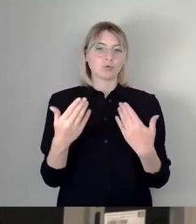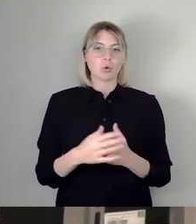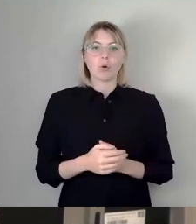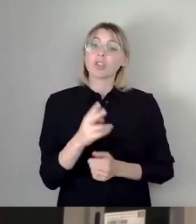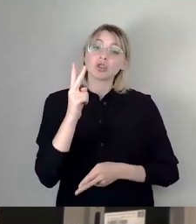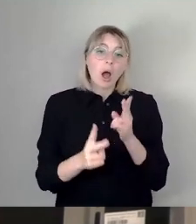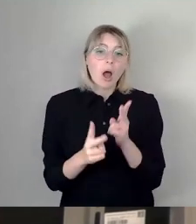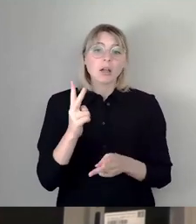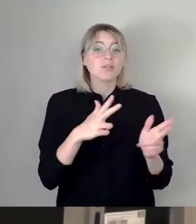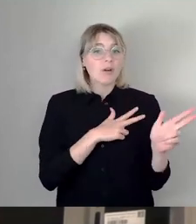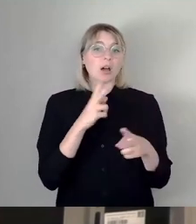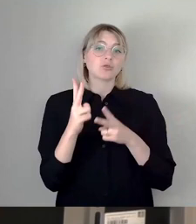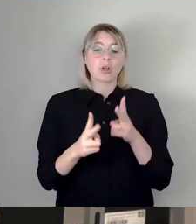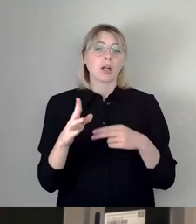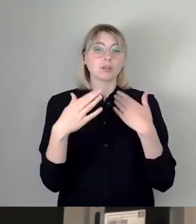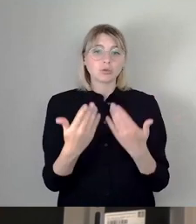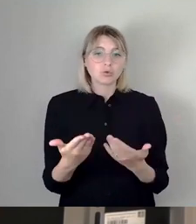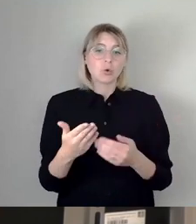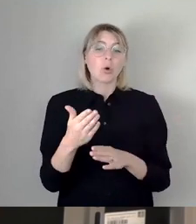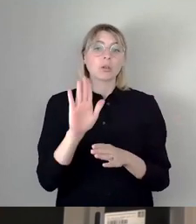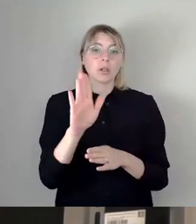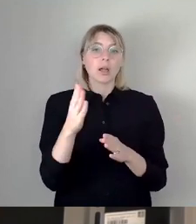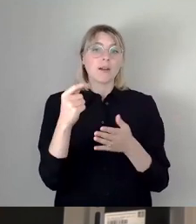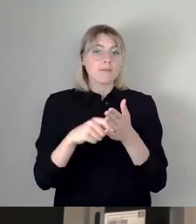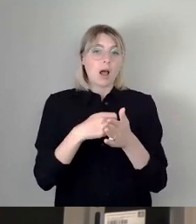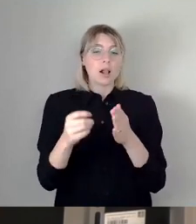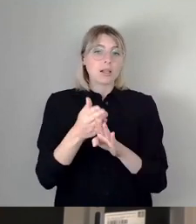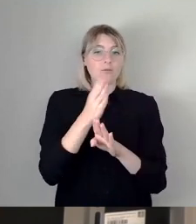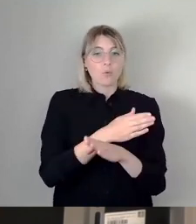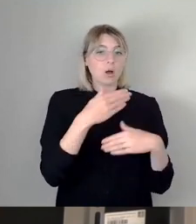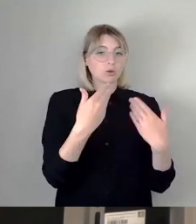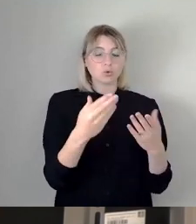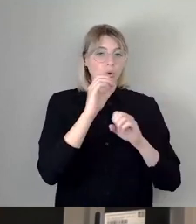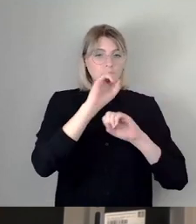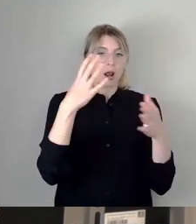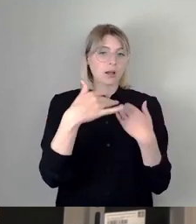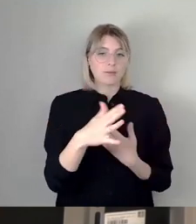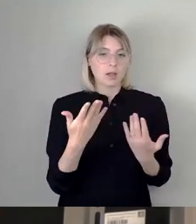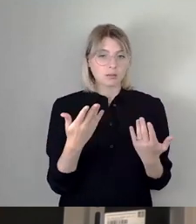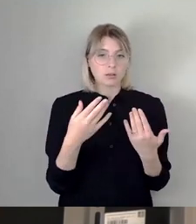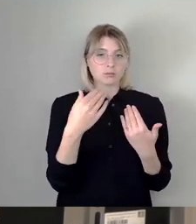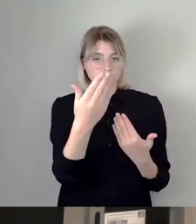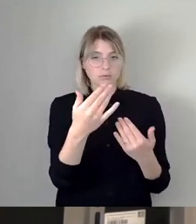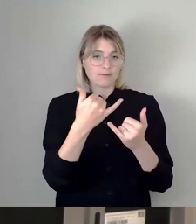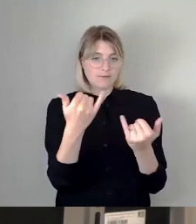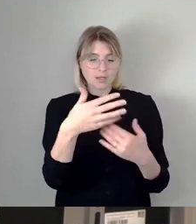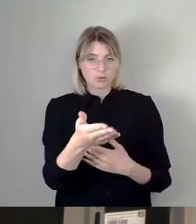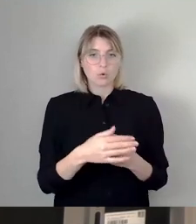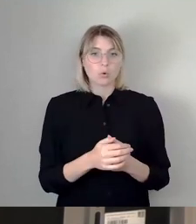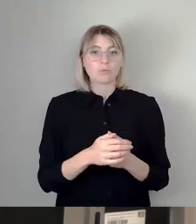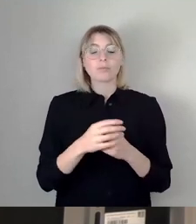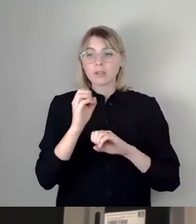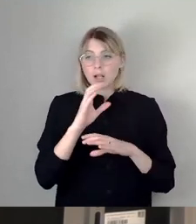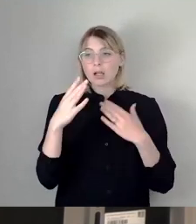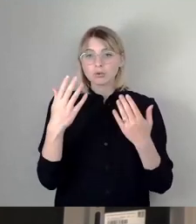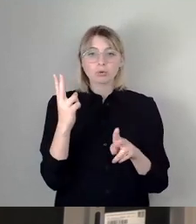schade, dass das nicht vor der Wahl hier so klar zum Ausdruck gekommen ist. Es bewahrheitet sich halt mal wieder, die CDU macht